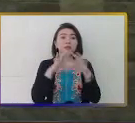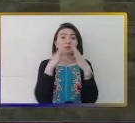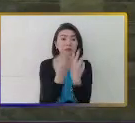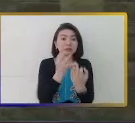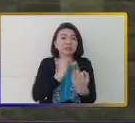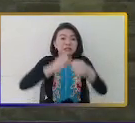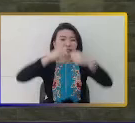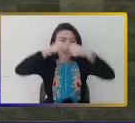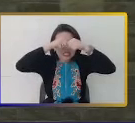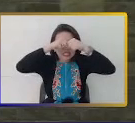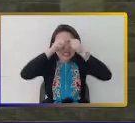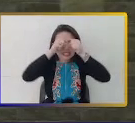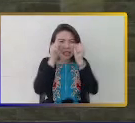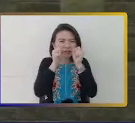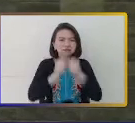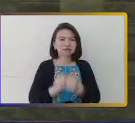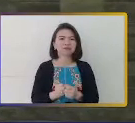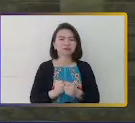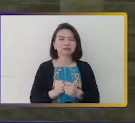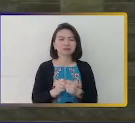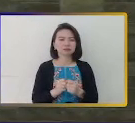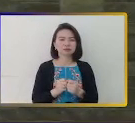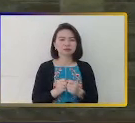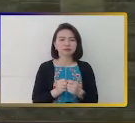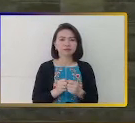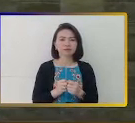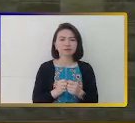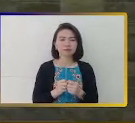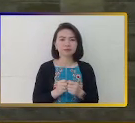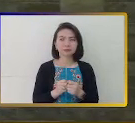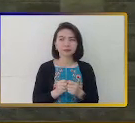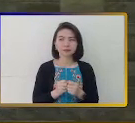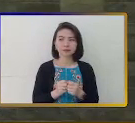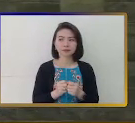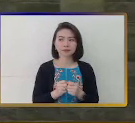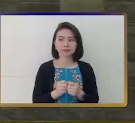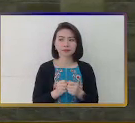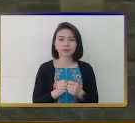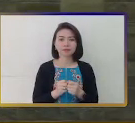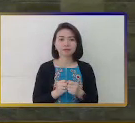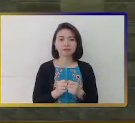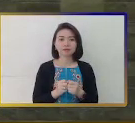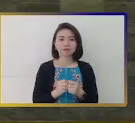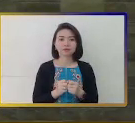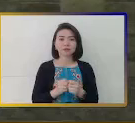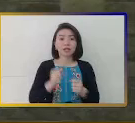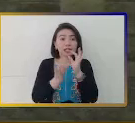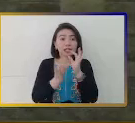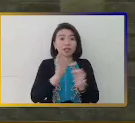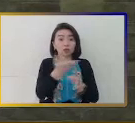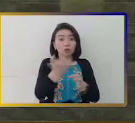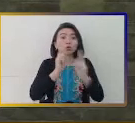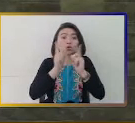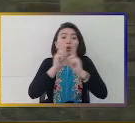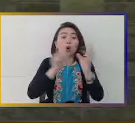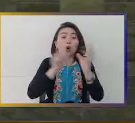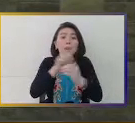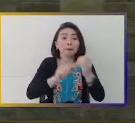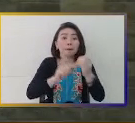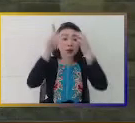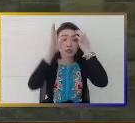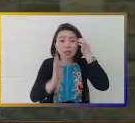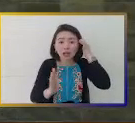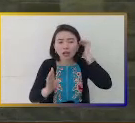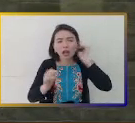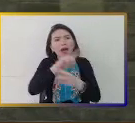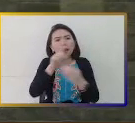malungkot, yeah, pagka ang pamilya po natin ay malungkot, pag pinag-usapan ng Diyos, pag pinag-usapan ng gawain